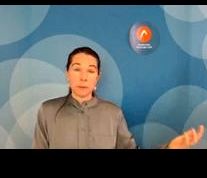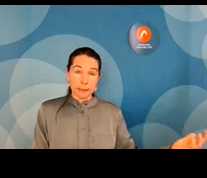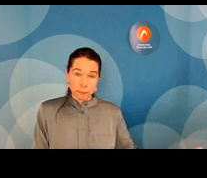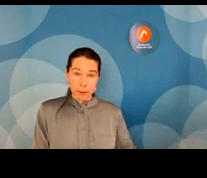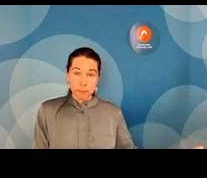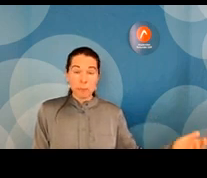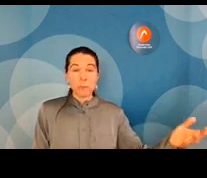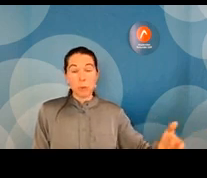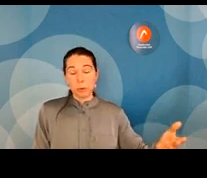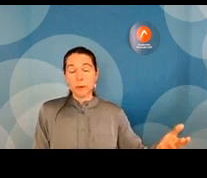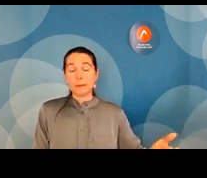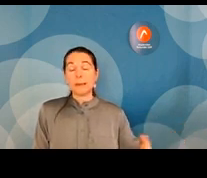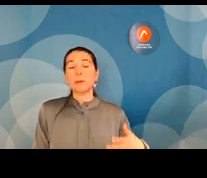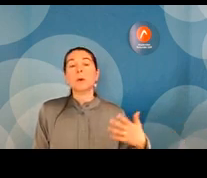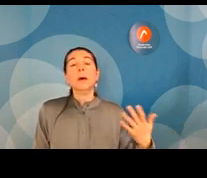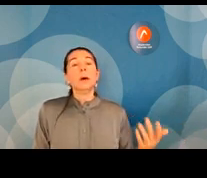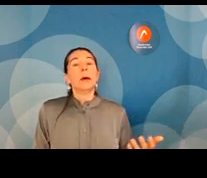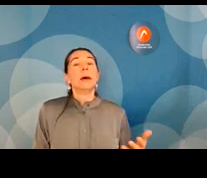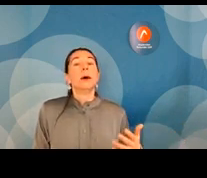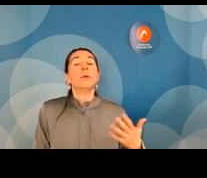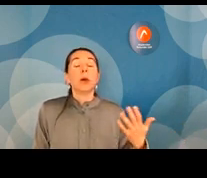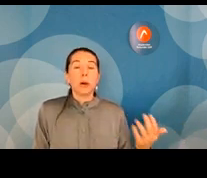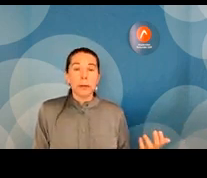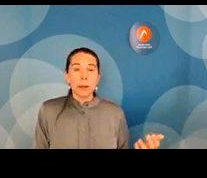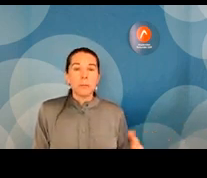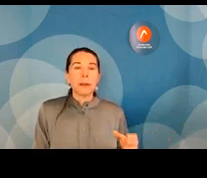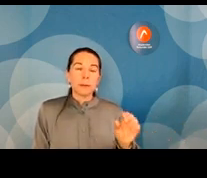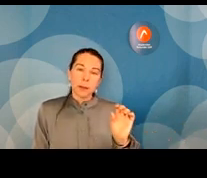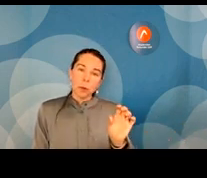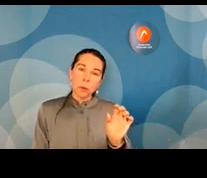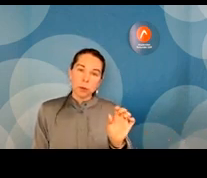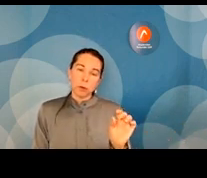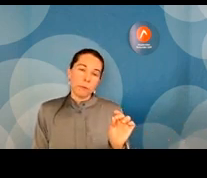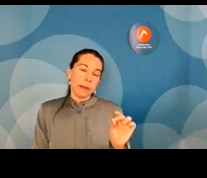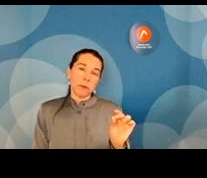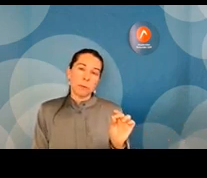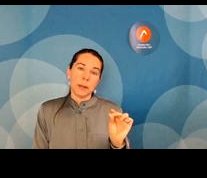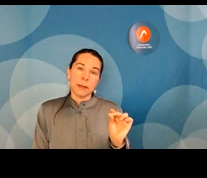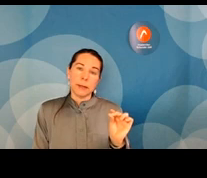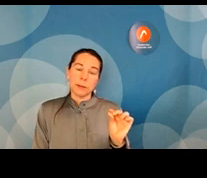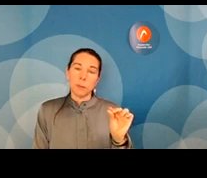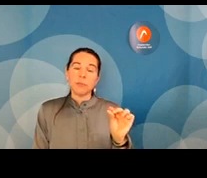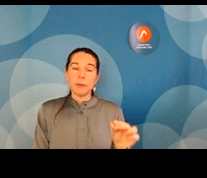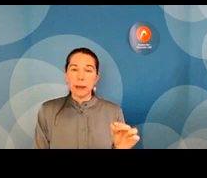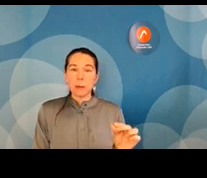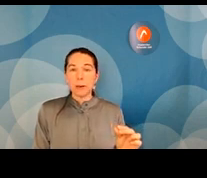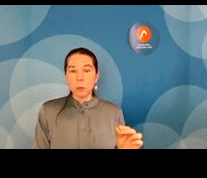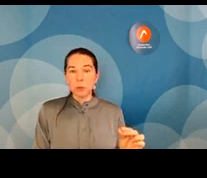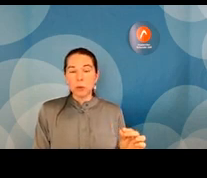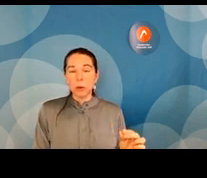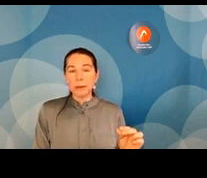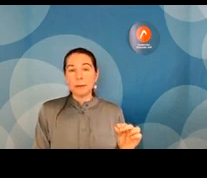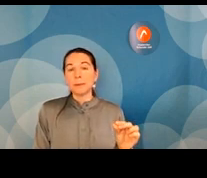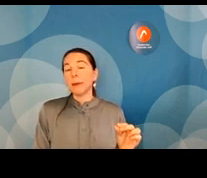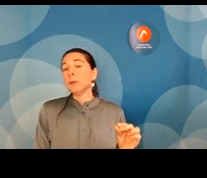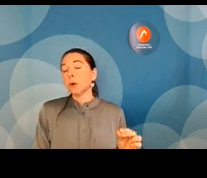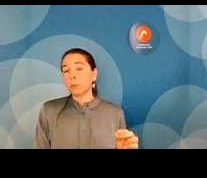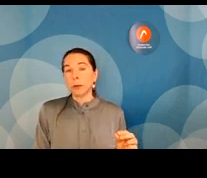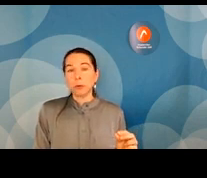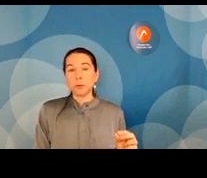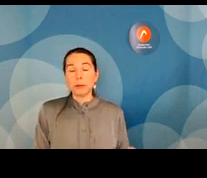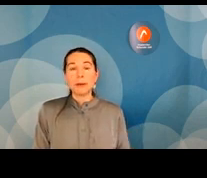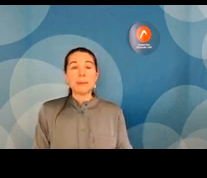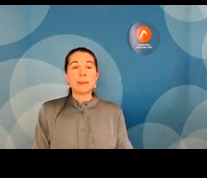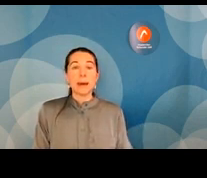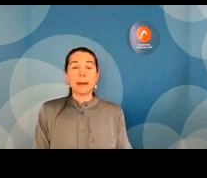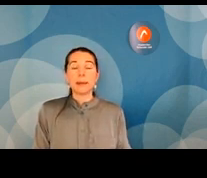pension 65, nu är det 66 då, och det ökar. Men att gå just vid det som är den liksom officiella pensionsåldern, den